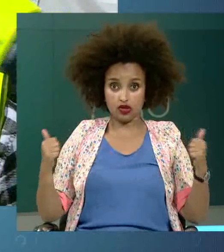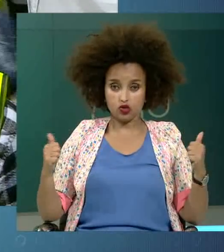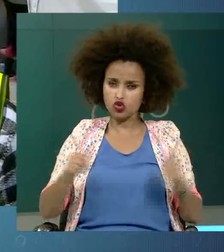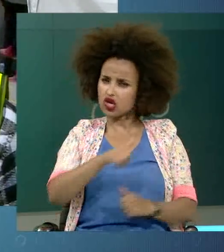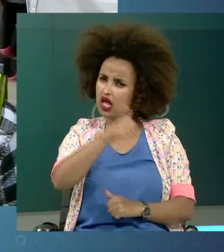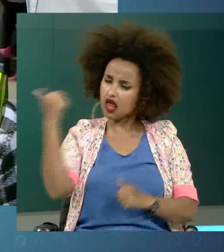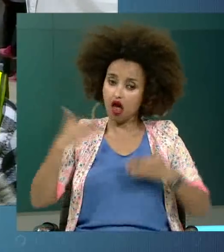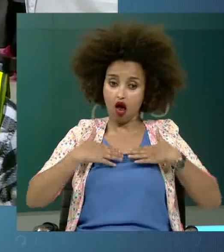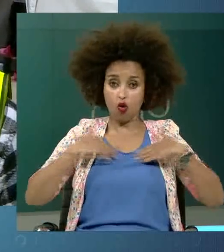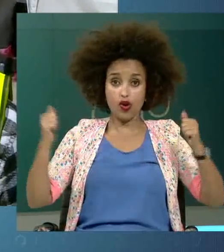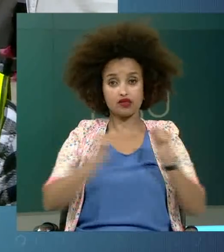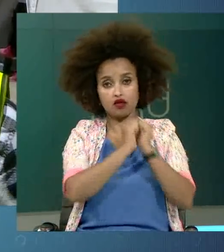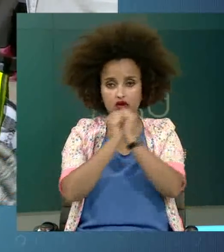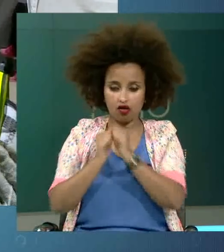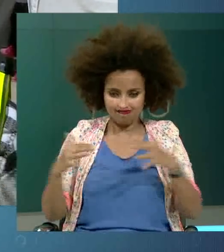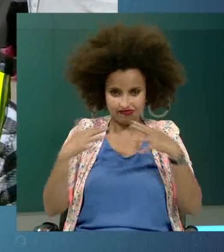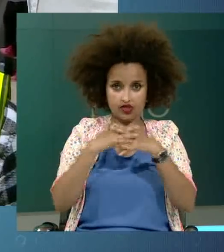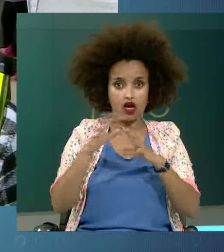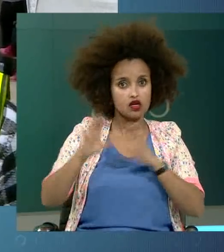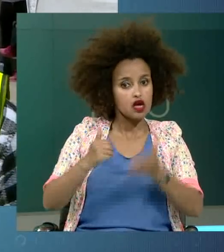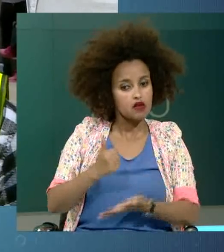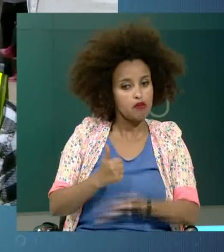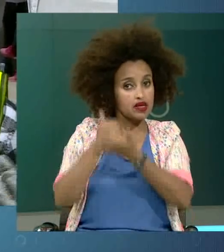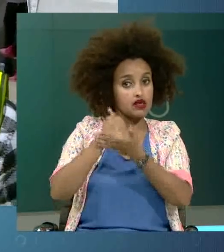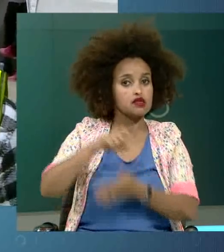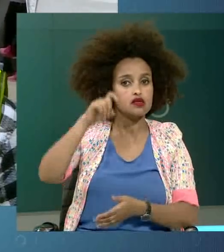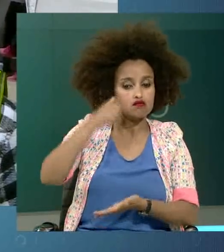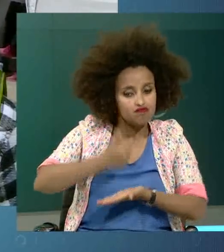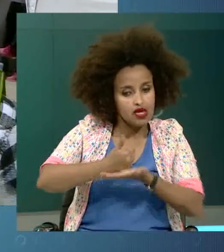ከሌላ ወጣት ጋር እንትን ብለን መርዳት ስለአለብን